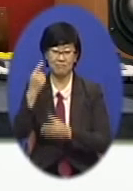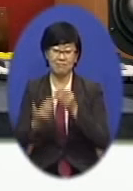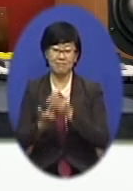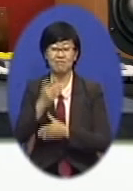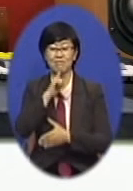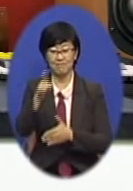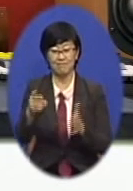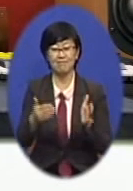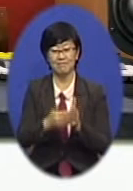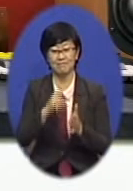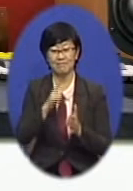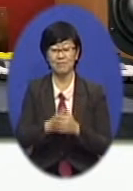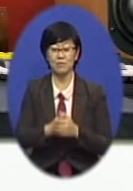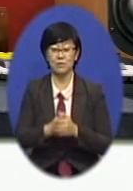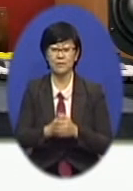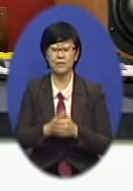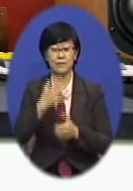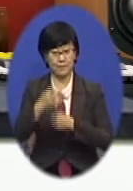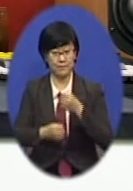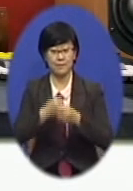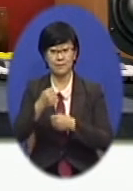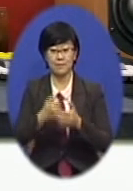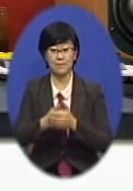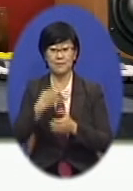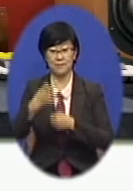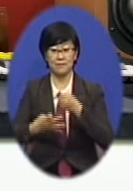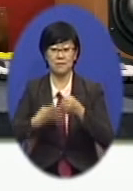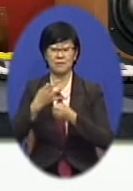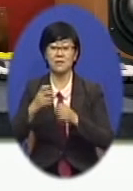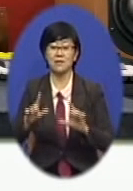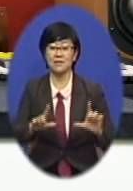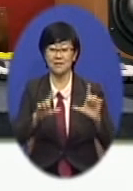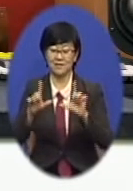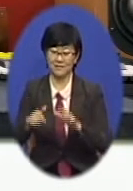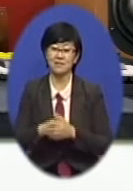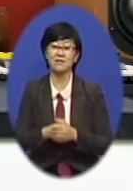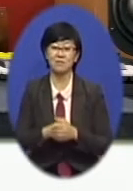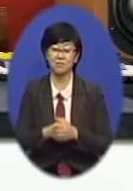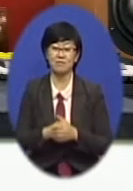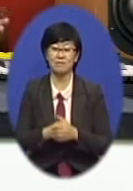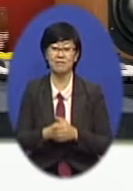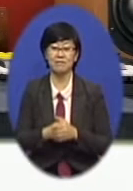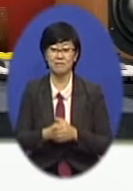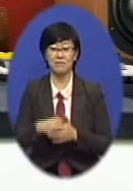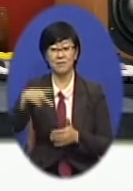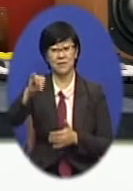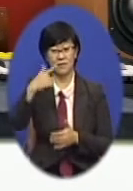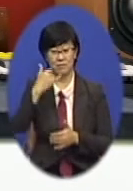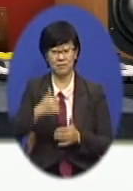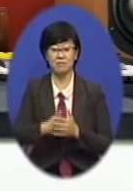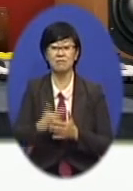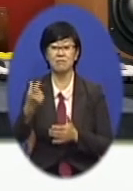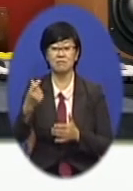이상했습니다. 아이고. 아, 몇 년이나 모셨어요? 14년 살았습니다. 14년이요? 시부모님?